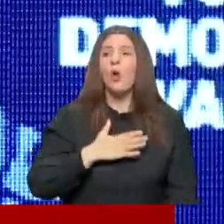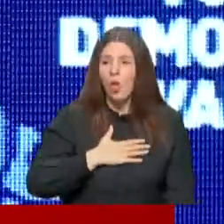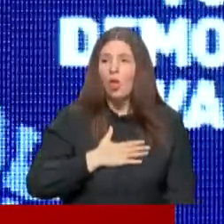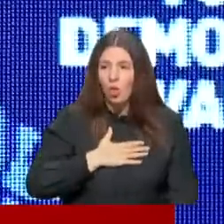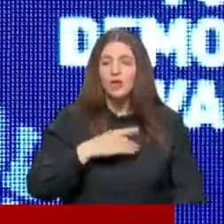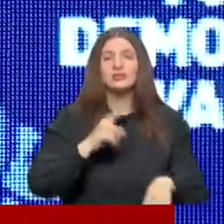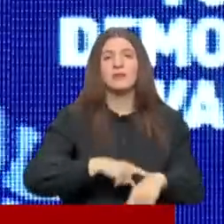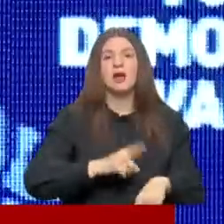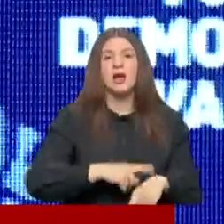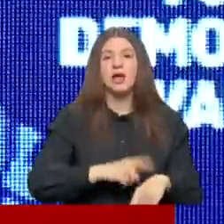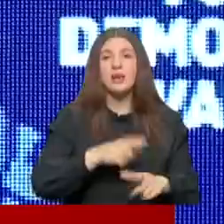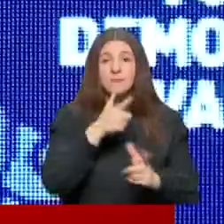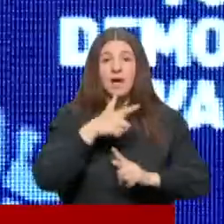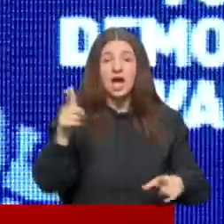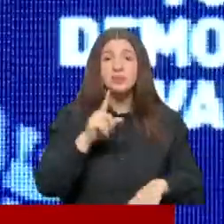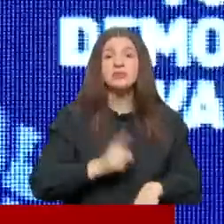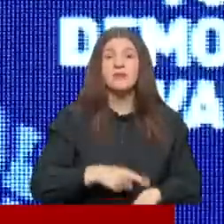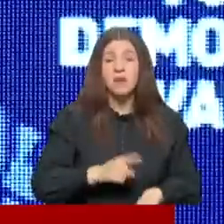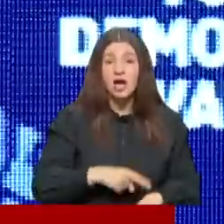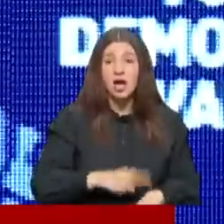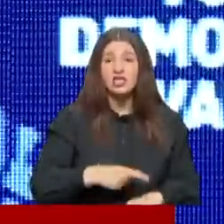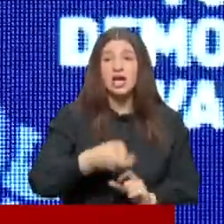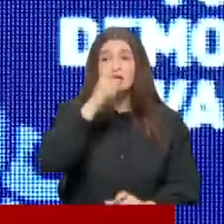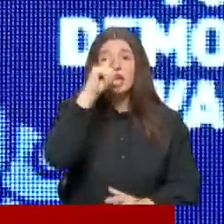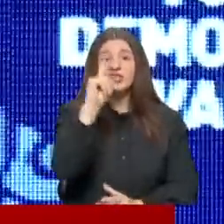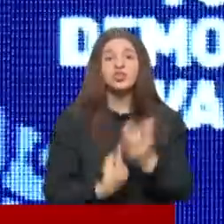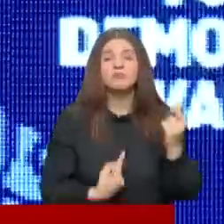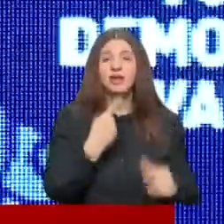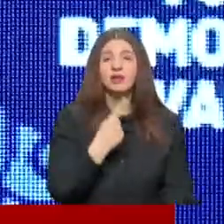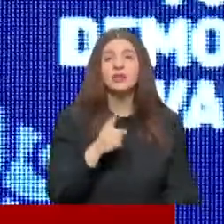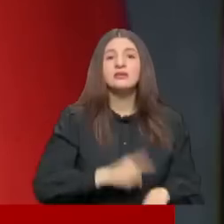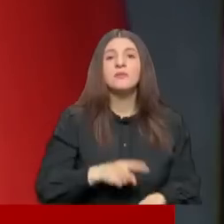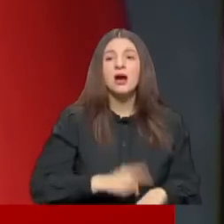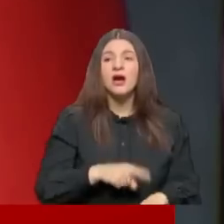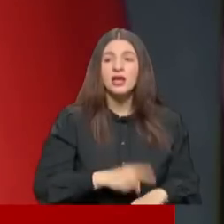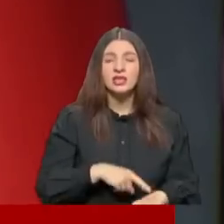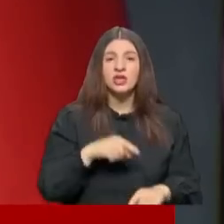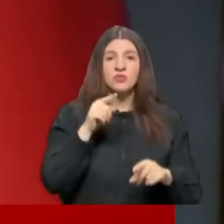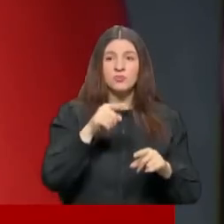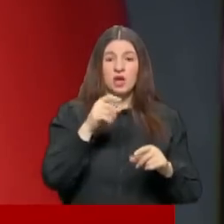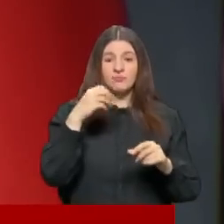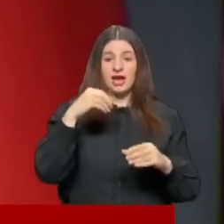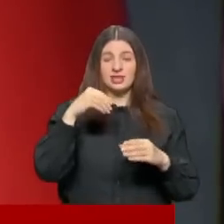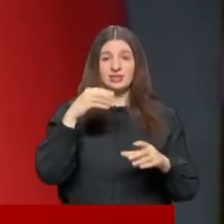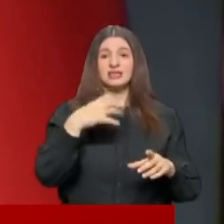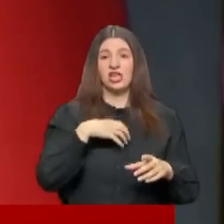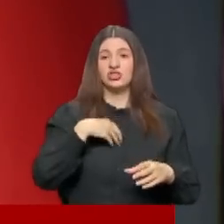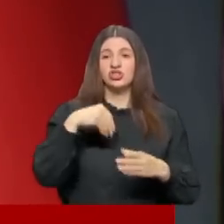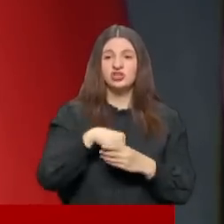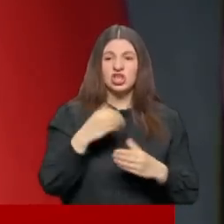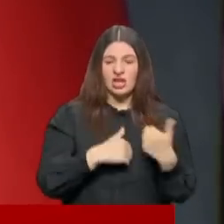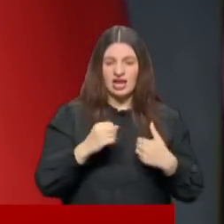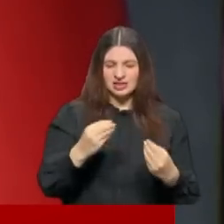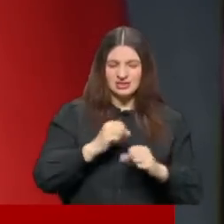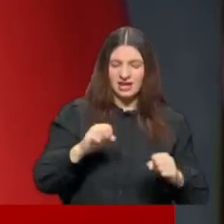Öksürmenin zamanıdır, bağırmanın zamanıdır, kral çıplak demenin zamanıdır. Bu partiyi kendi içinden